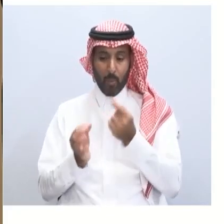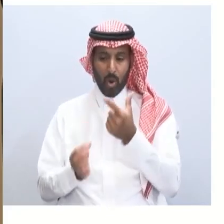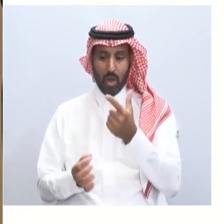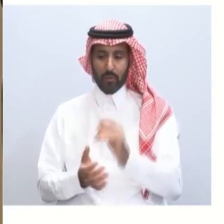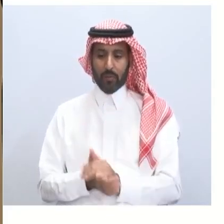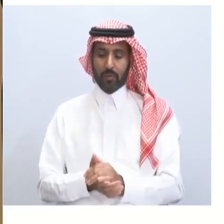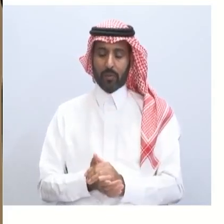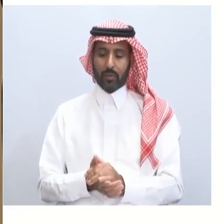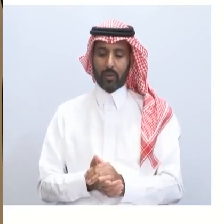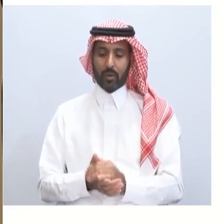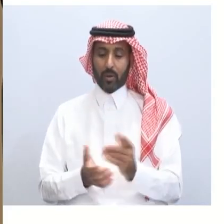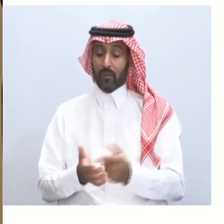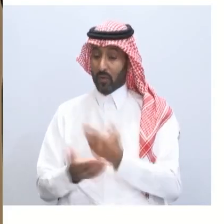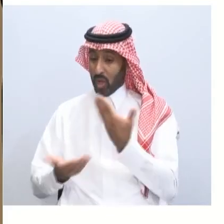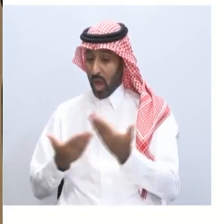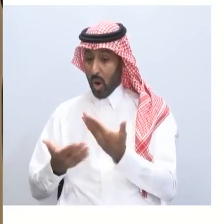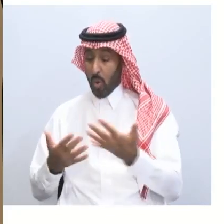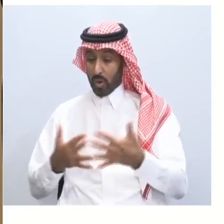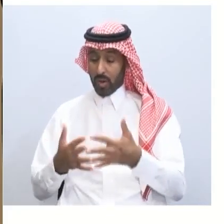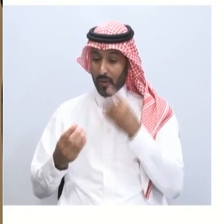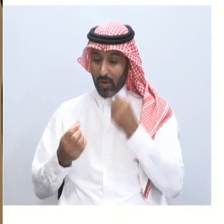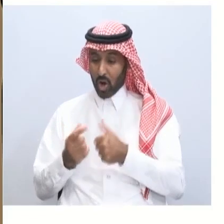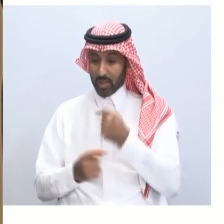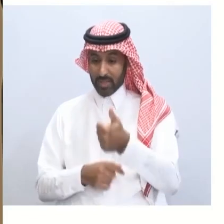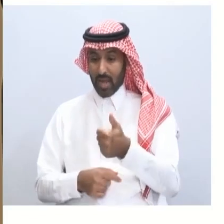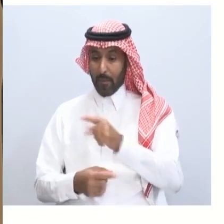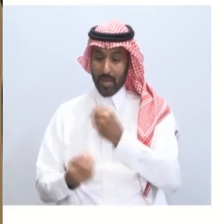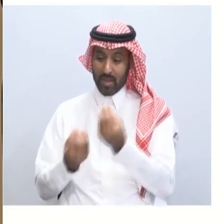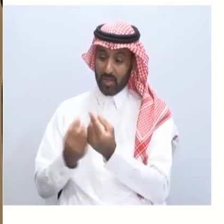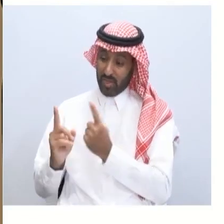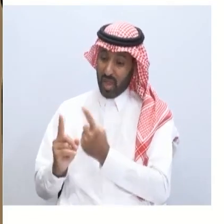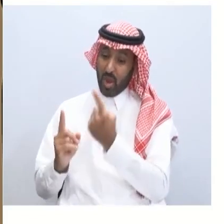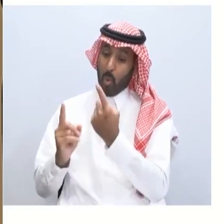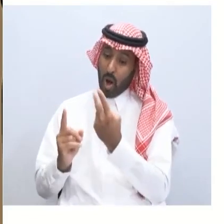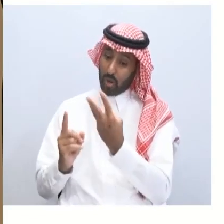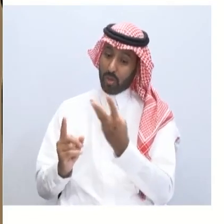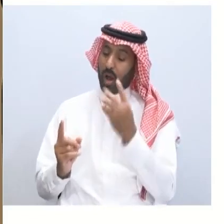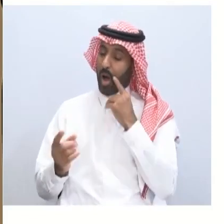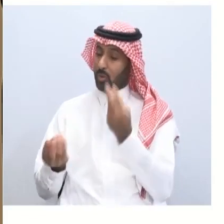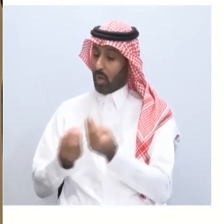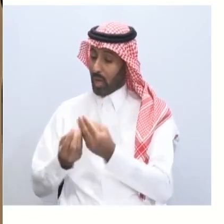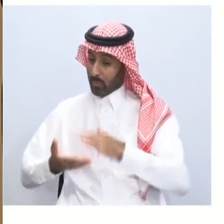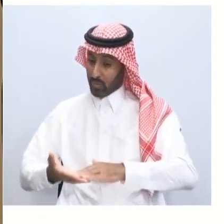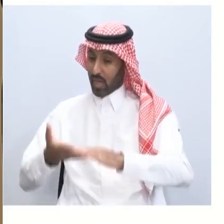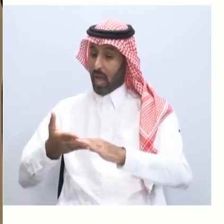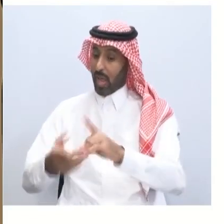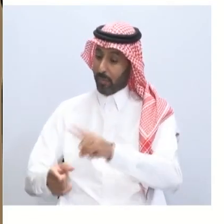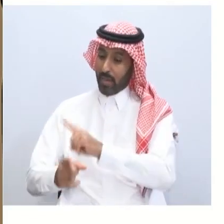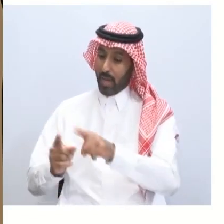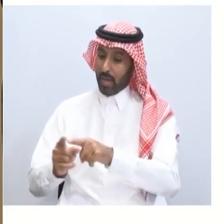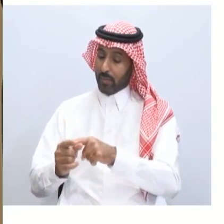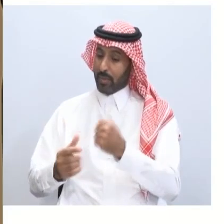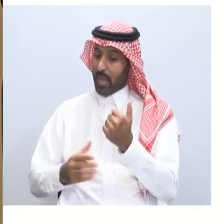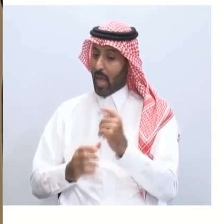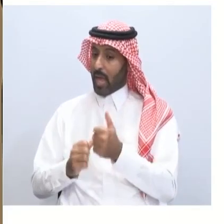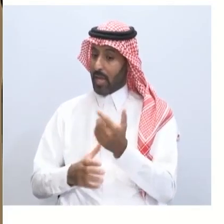المرهف فالتعاون هو تفاعل ايجابي بين اثنين او اكثر او هو تلقي مساعده من احد من